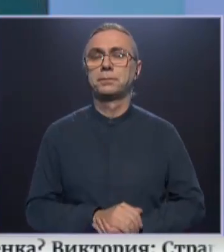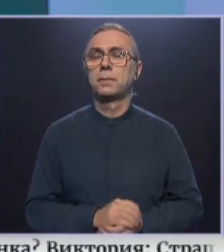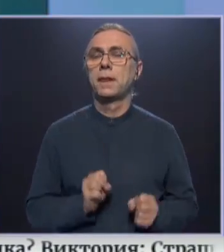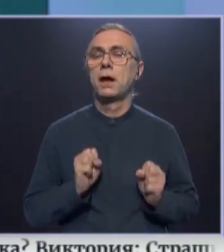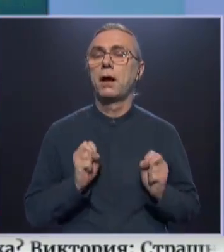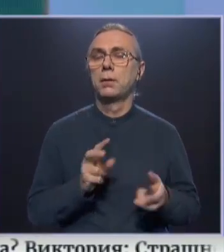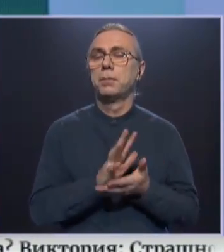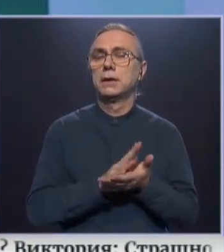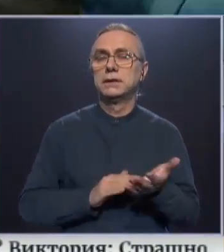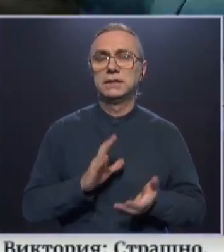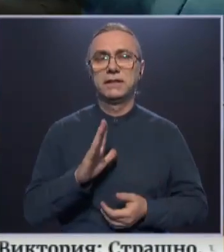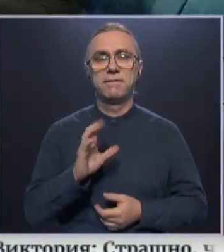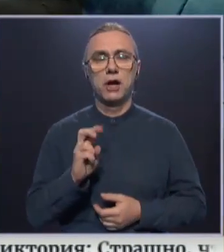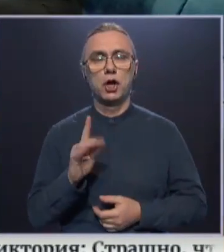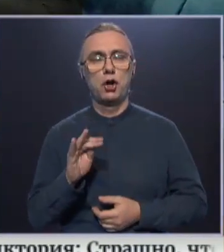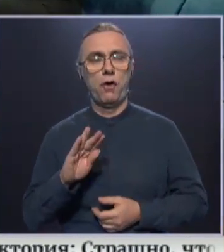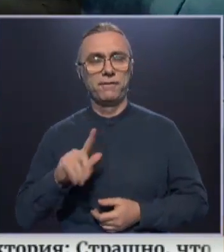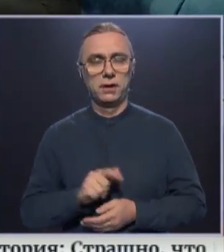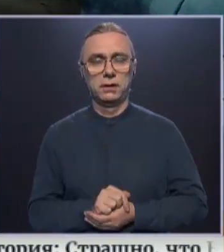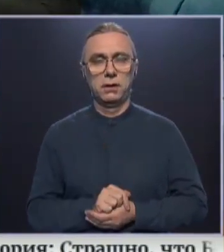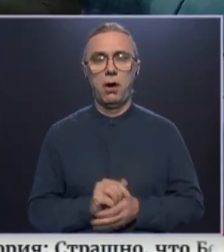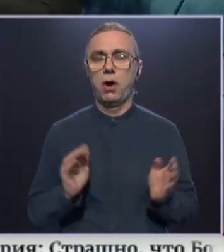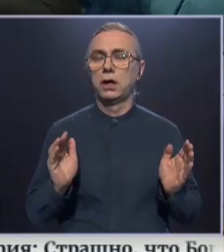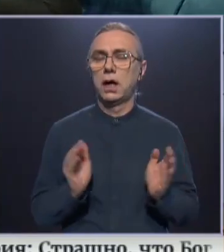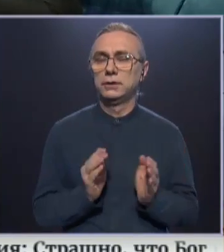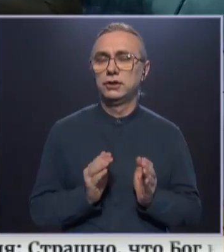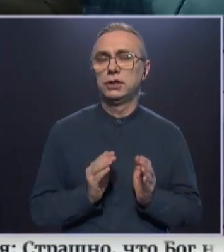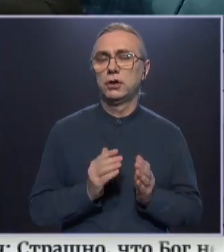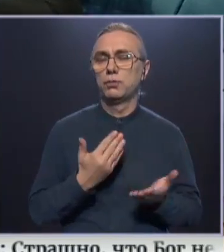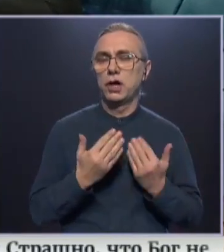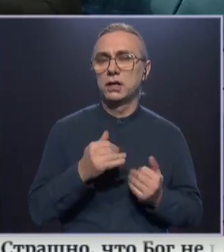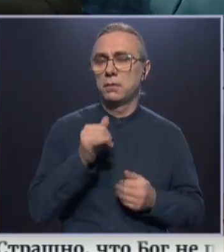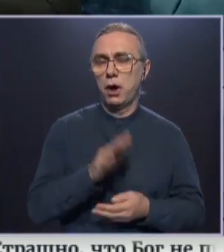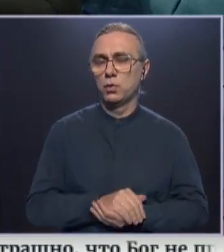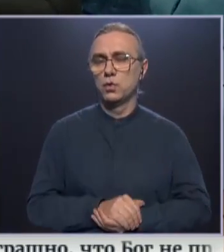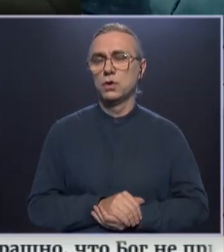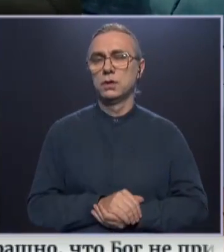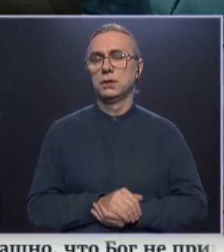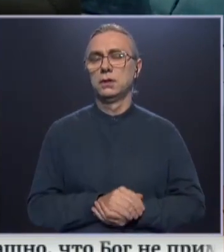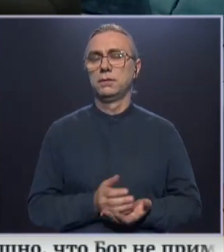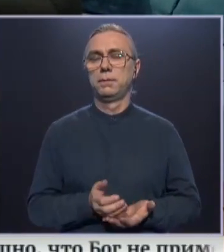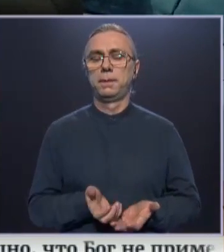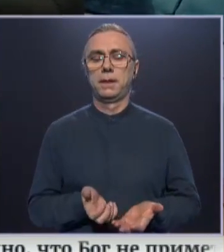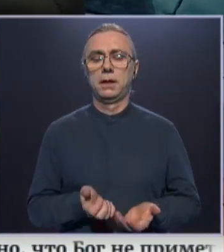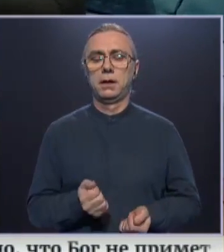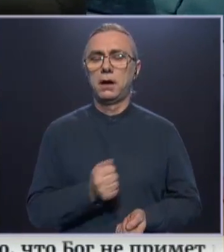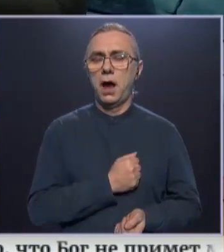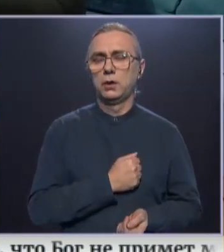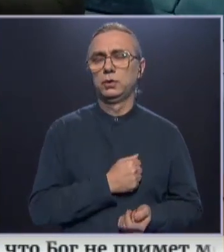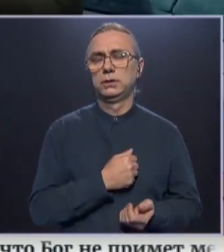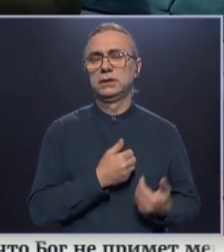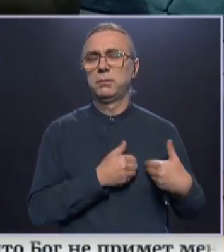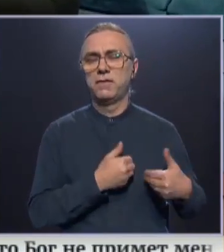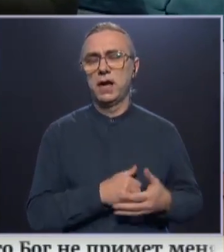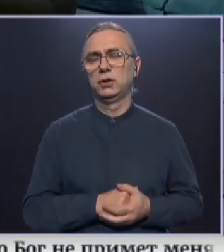простить свекровь? Ограничить общение не могу, чувствую себя Иудой, каюсь, исповедуюсь, хочу все забыть, но она всегда провоцирует, задевает за живое.